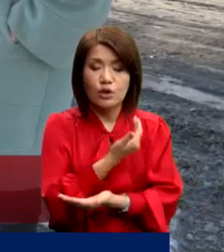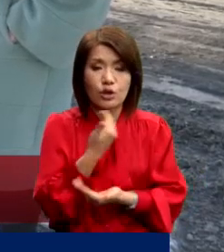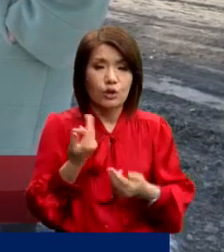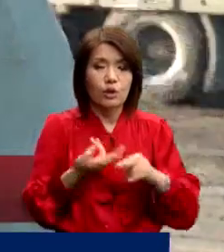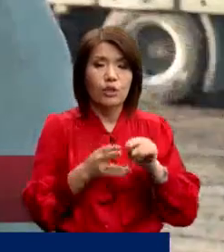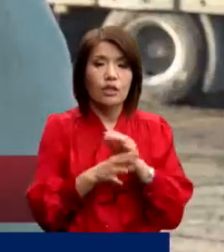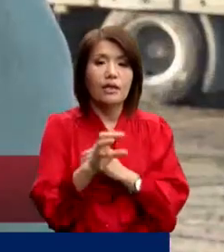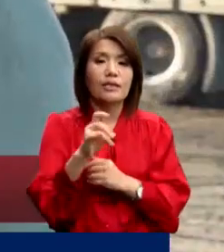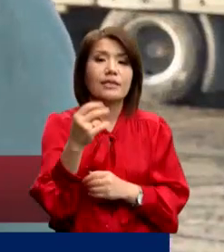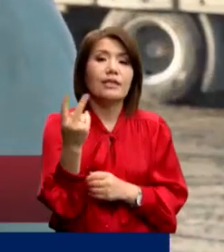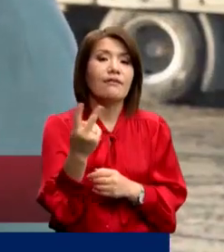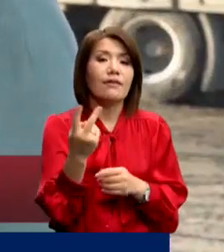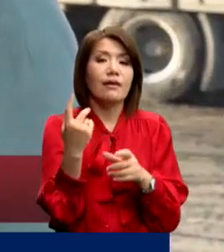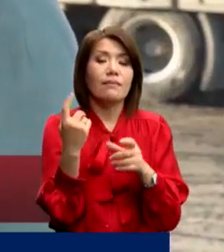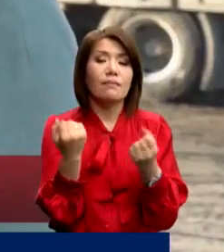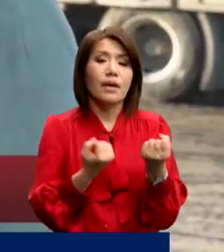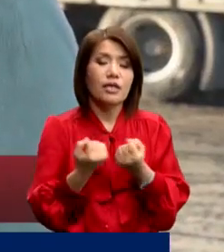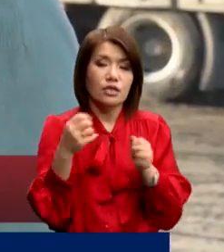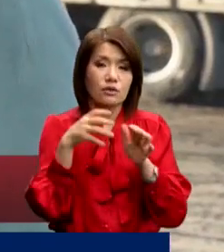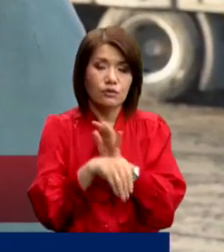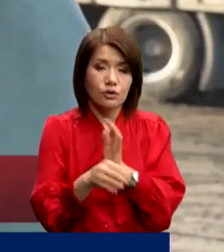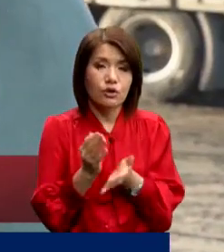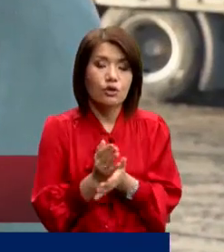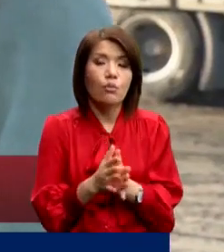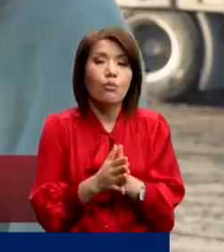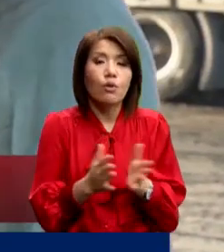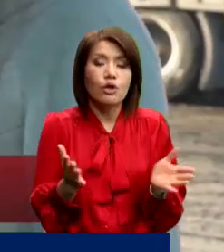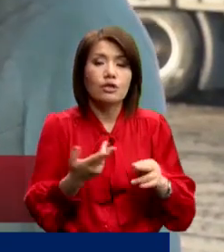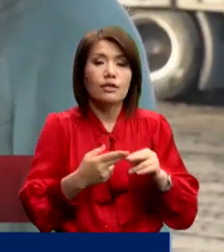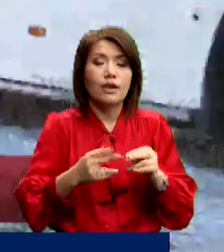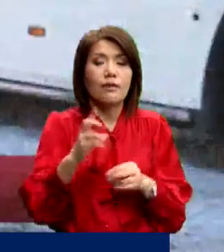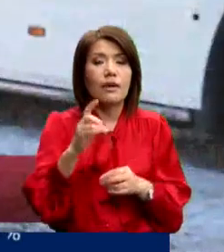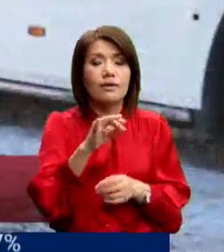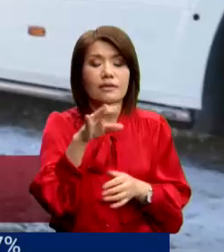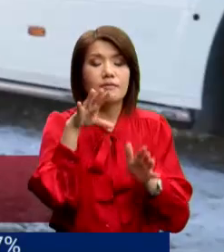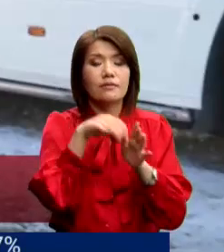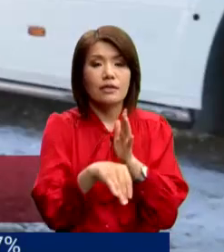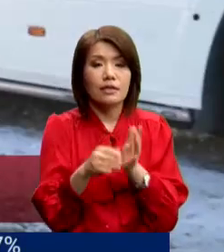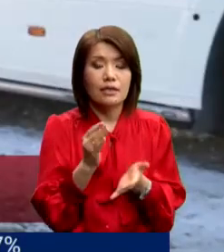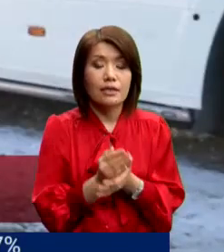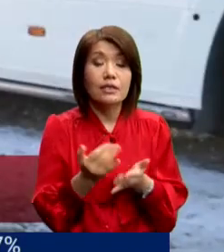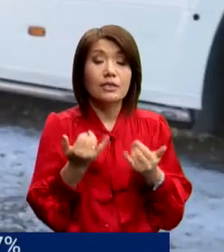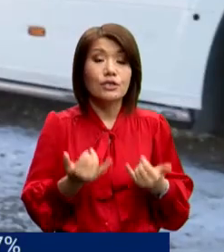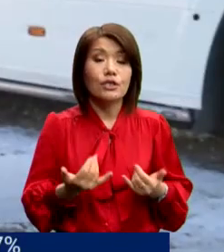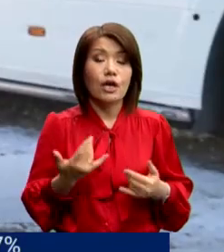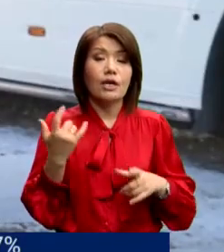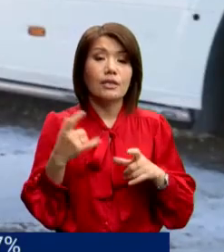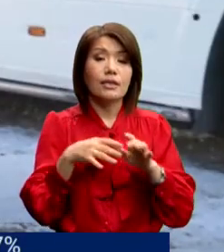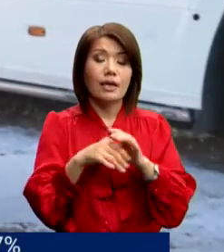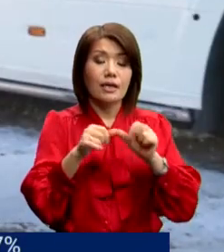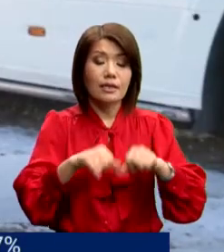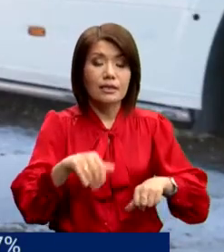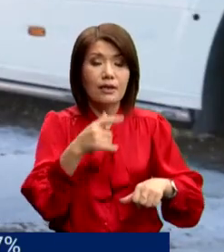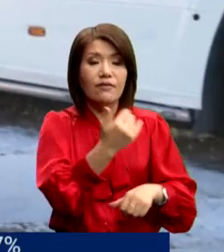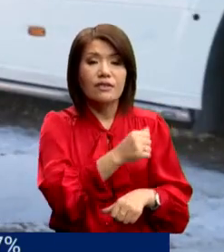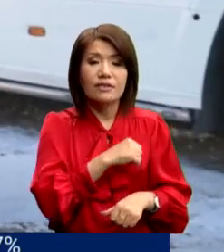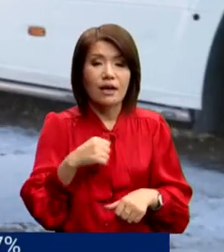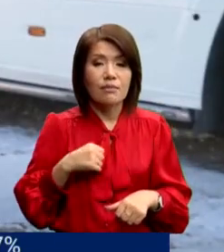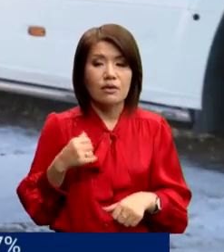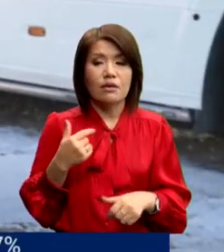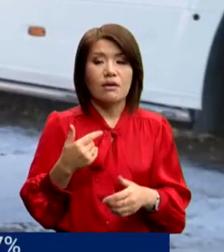рейсе всего две машины. Большая часть стоит без дела на базе. Сегодня я был в инспекции транспортного контроля, я сказал, вы сами толкаете